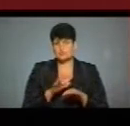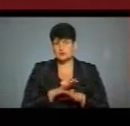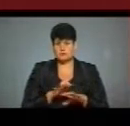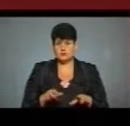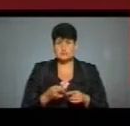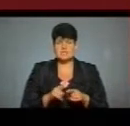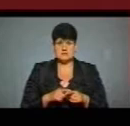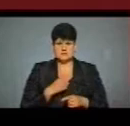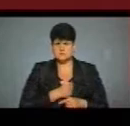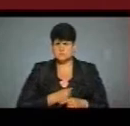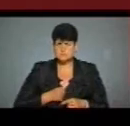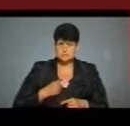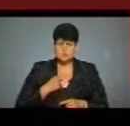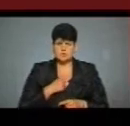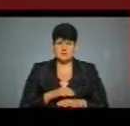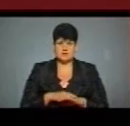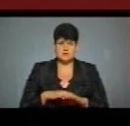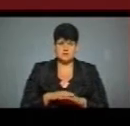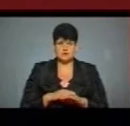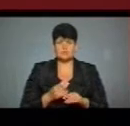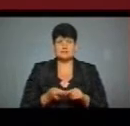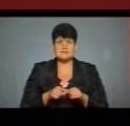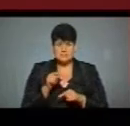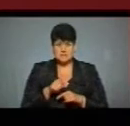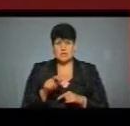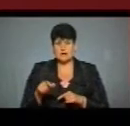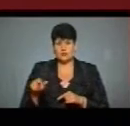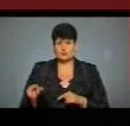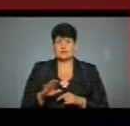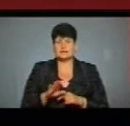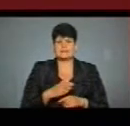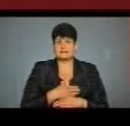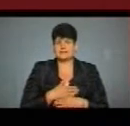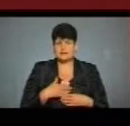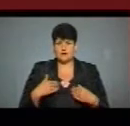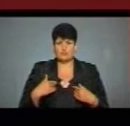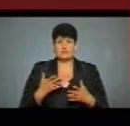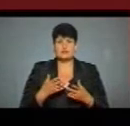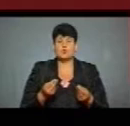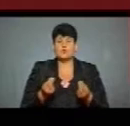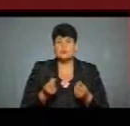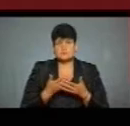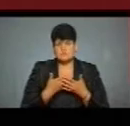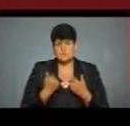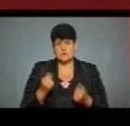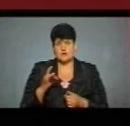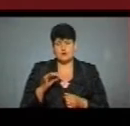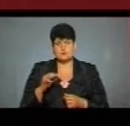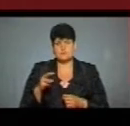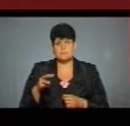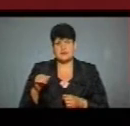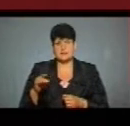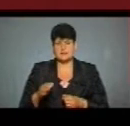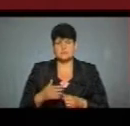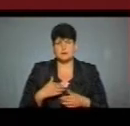же, озлоблений народ. Це будуть ті ж люди, які не то, що не хотіли розмитнювати. Вони фізично не мають можливості розмитнювати. Ми